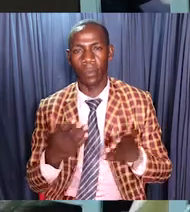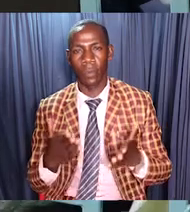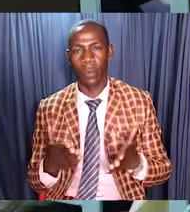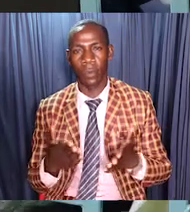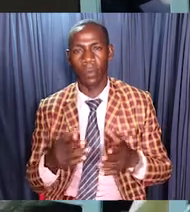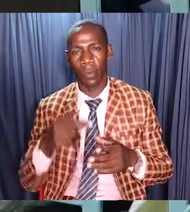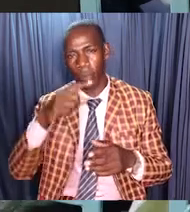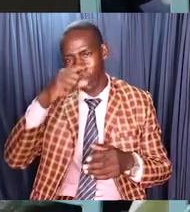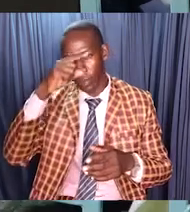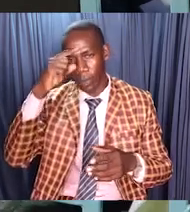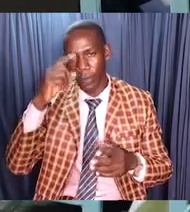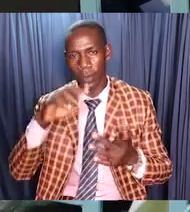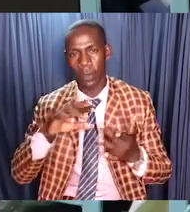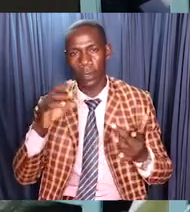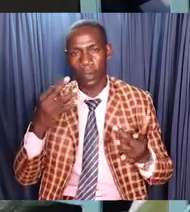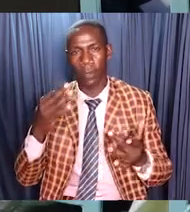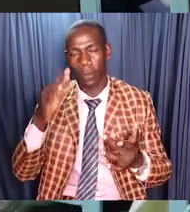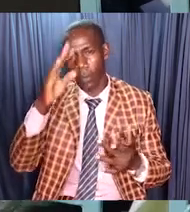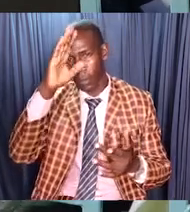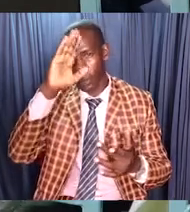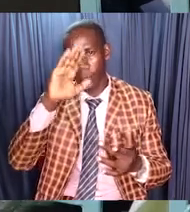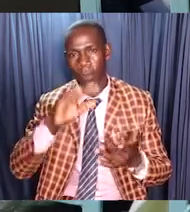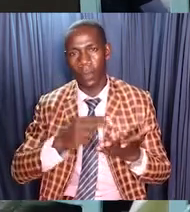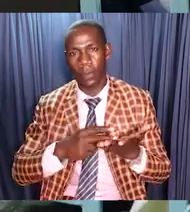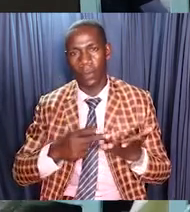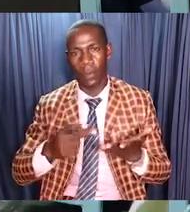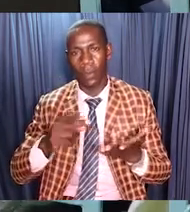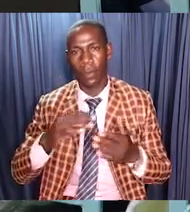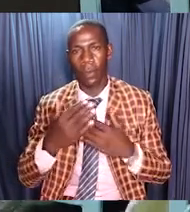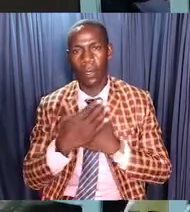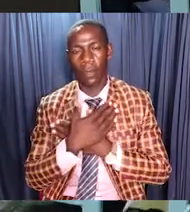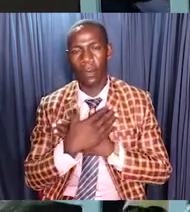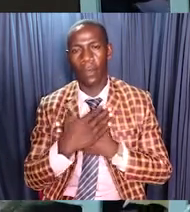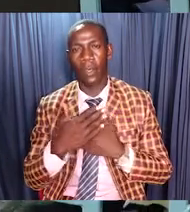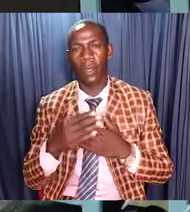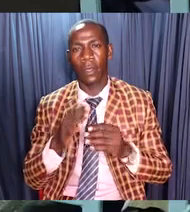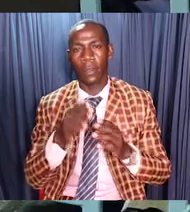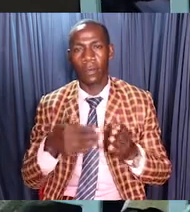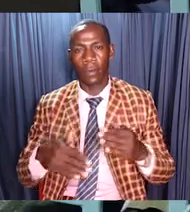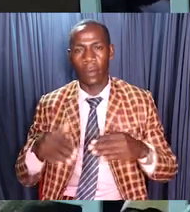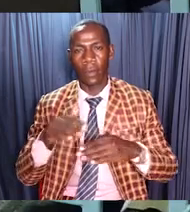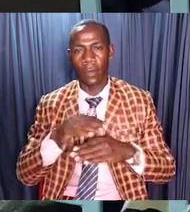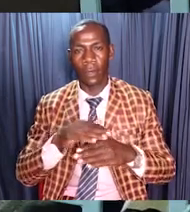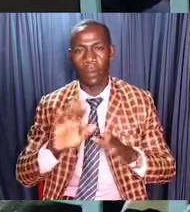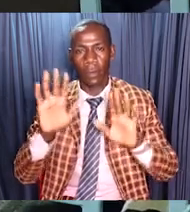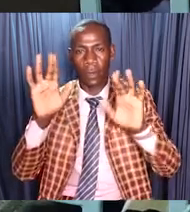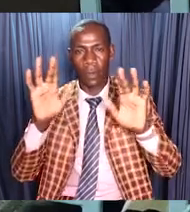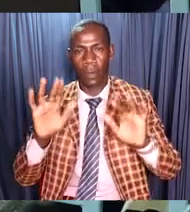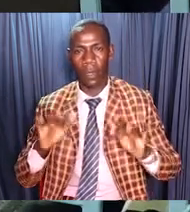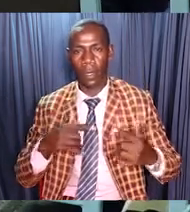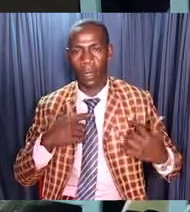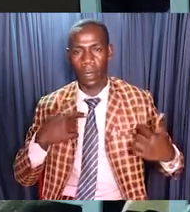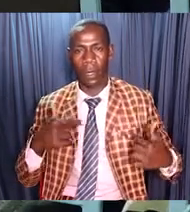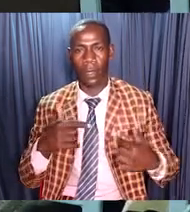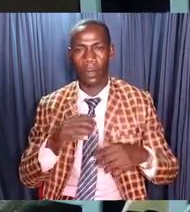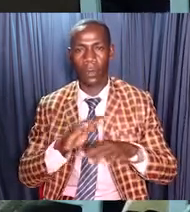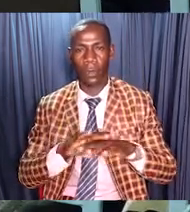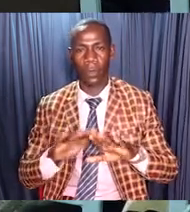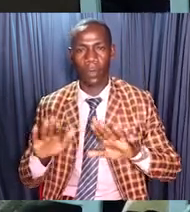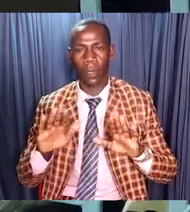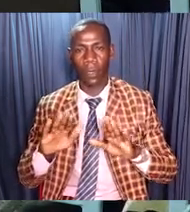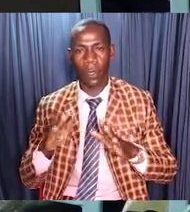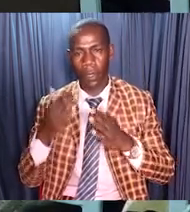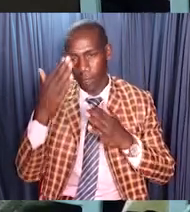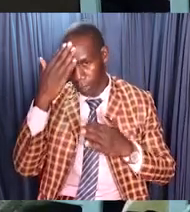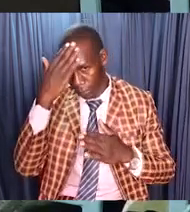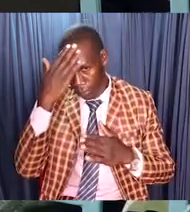Basi kwa kuwa mmekuwa teule wa Mungu watakatifu wapendwao, jivikeni moyo wa rehema, utu wema,